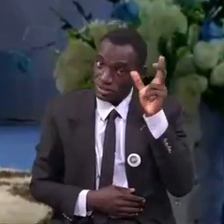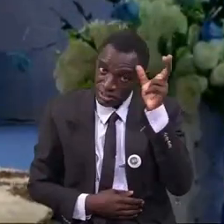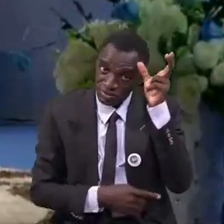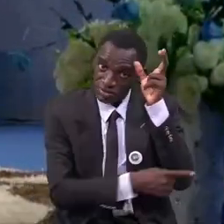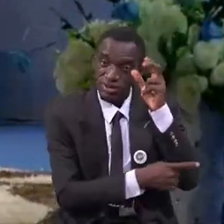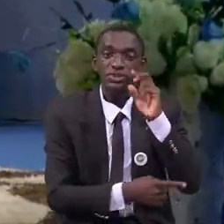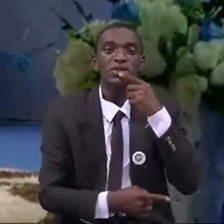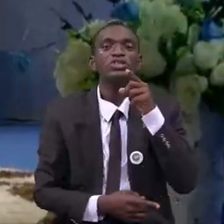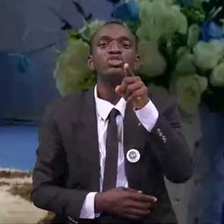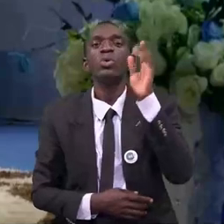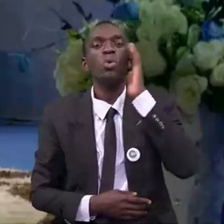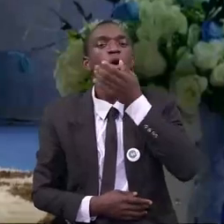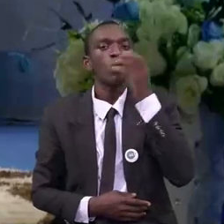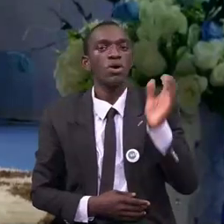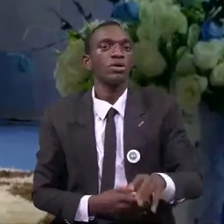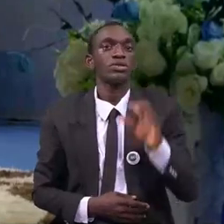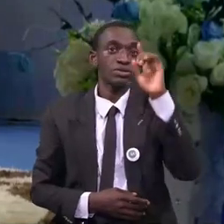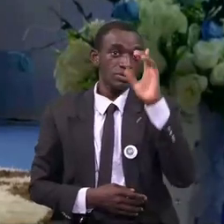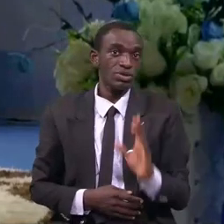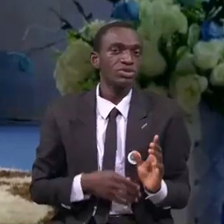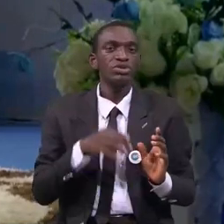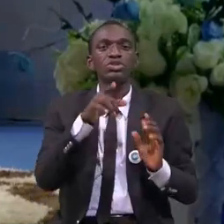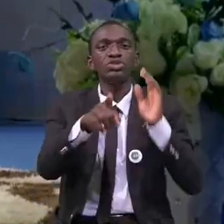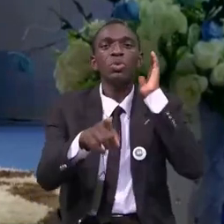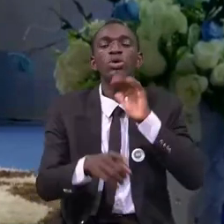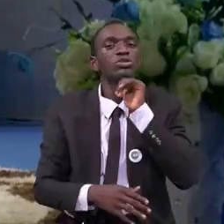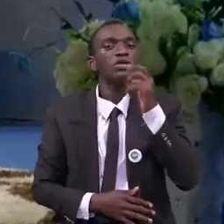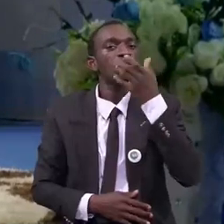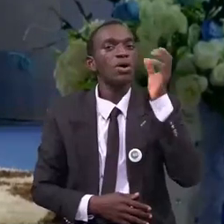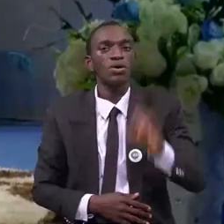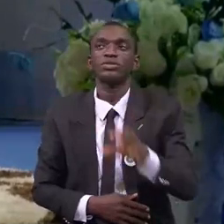que vous allez maudir Dieu vous n'allez pas maudir